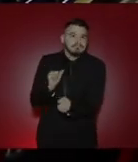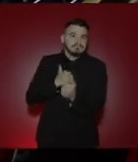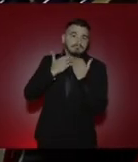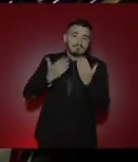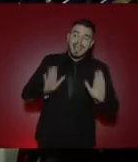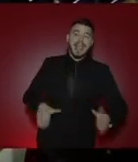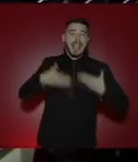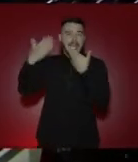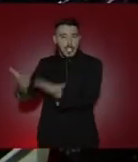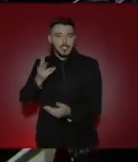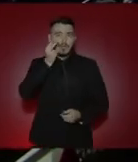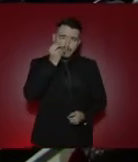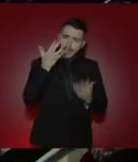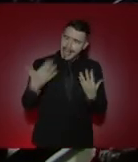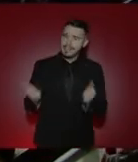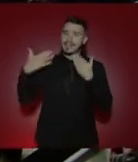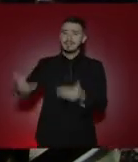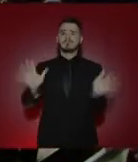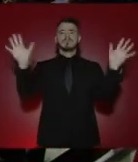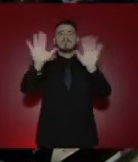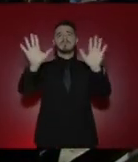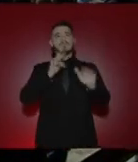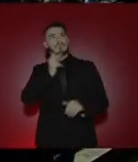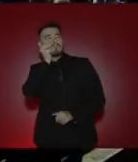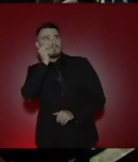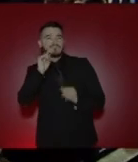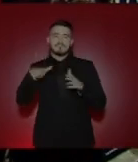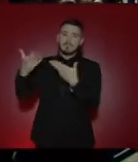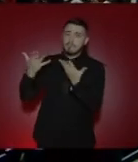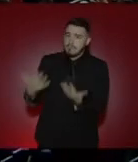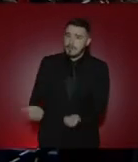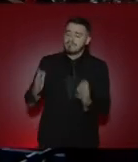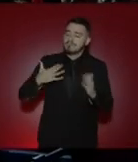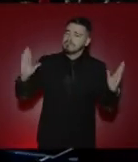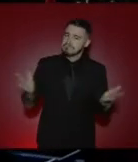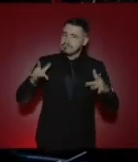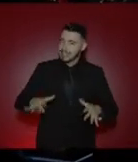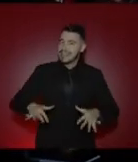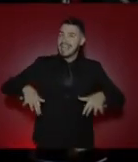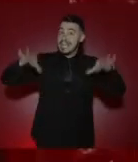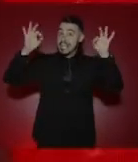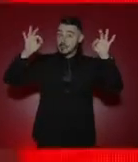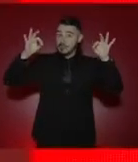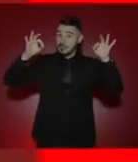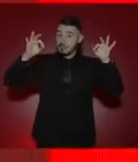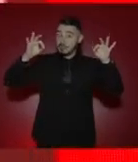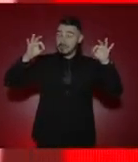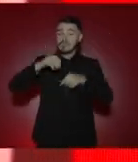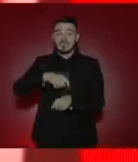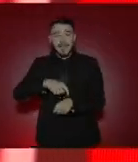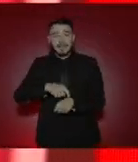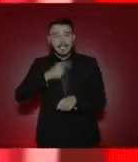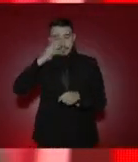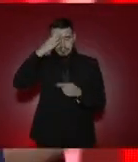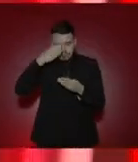αλλά παρακολουθούν από γιγαντοοθόνες. Και ελάτε να ξεκινήσουμε μαζί αυτή την πλατιά πορεία προς τον ελληνικό